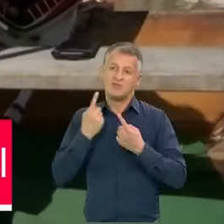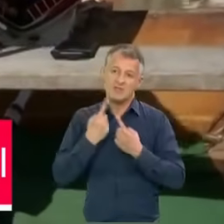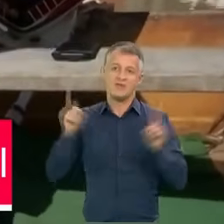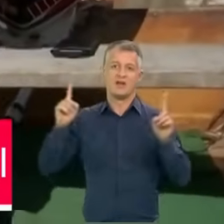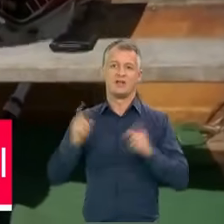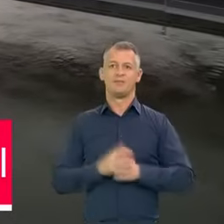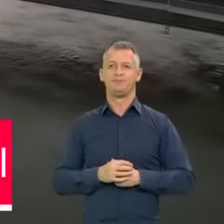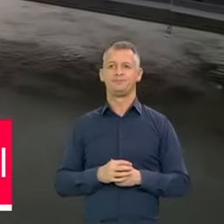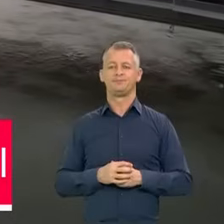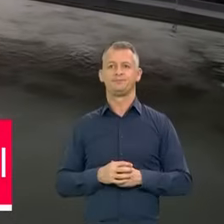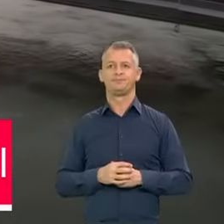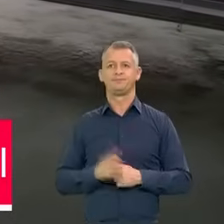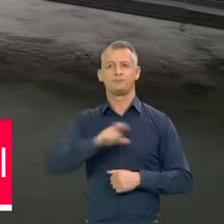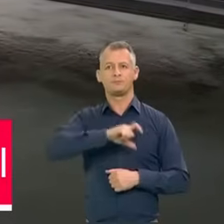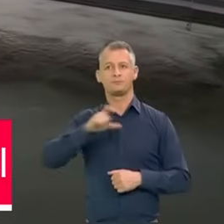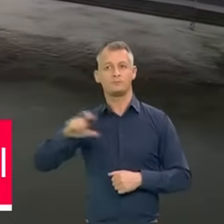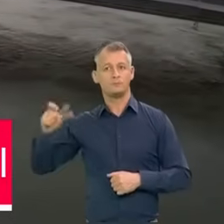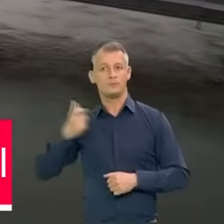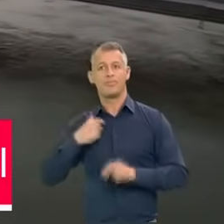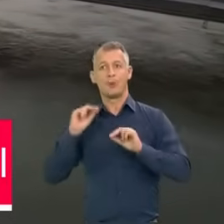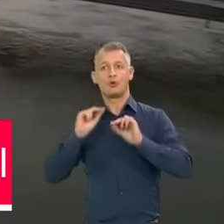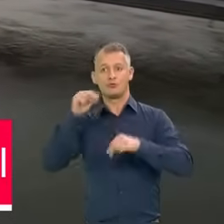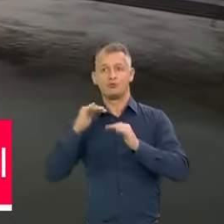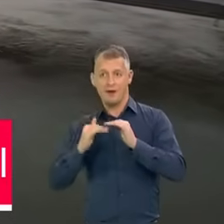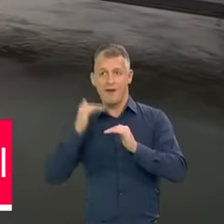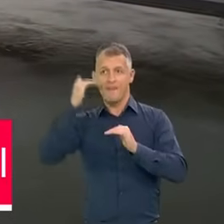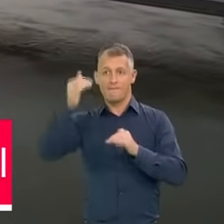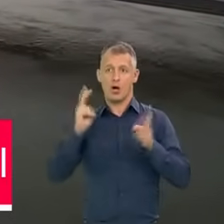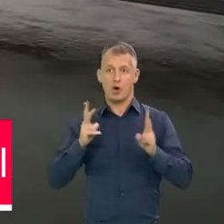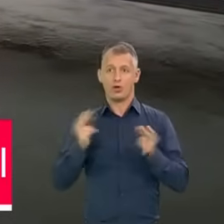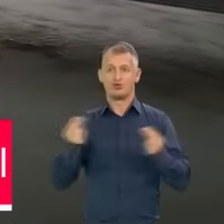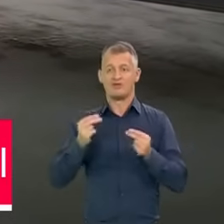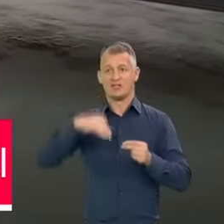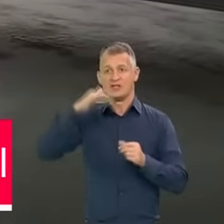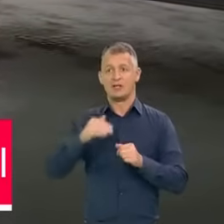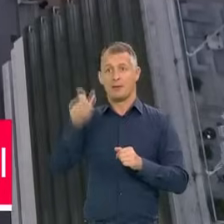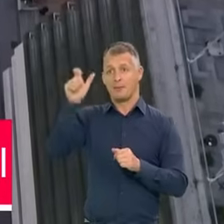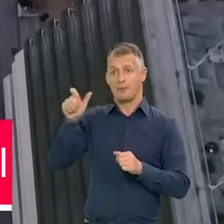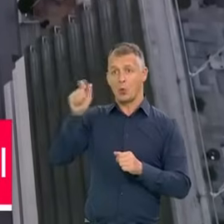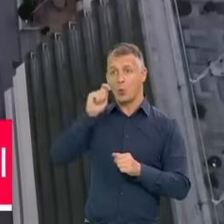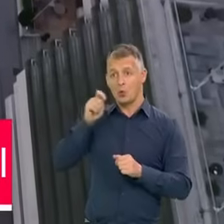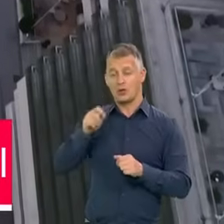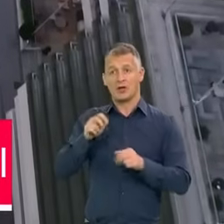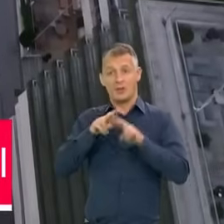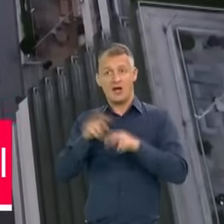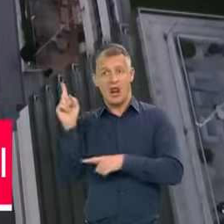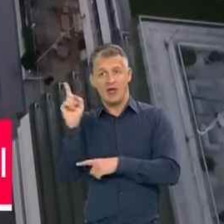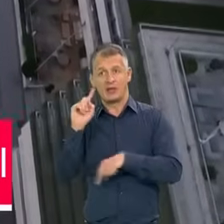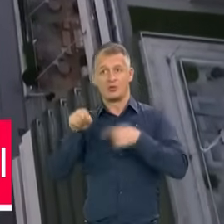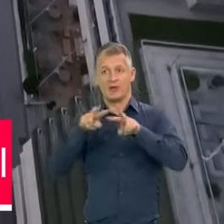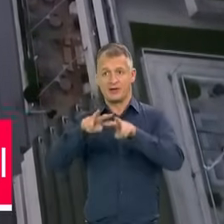kV Dunărea ar putea ajunge la un nivel normal în câteva zile însă ungurii rămân în alertă după retragerea apelor